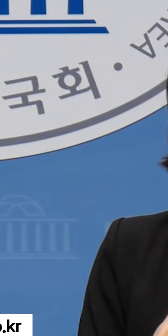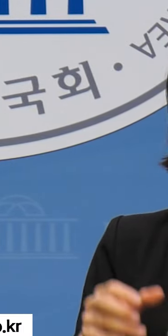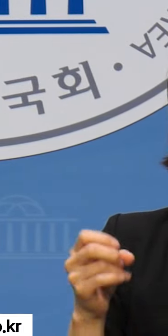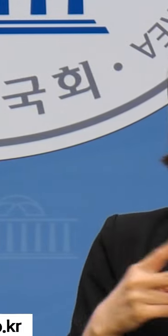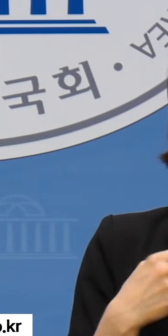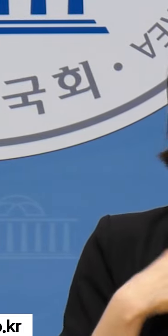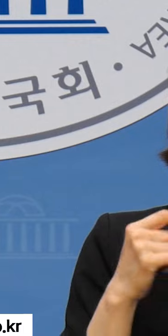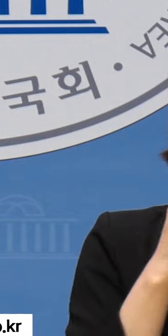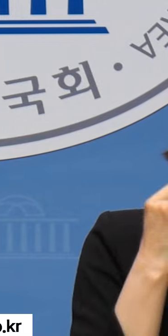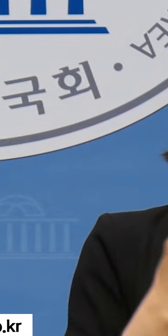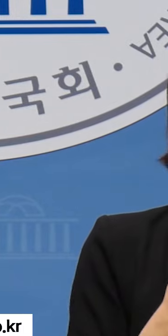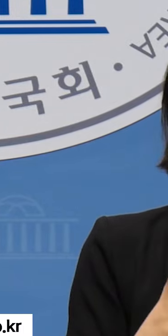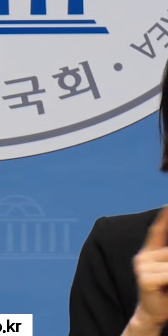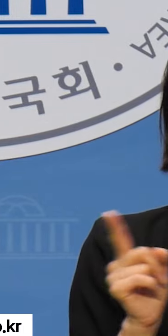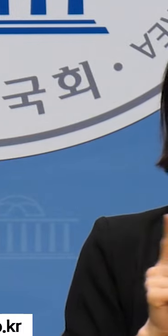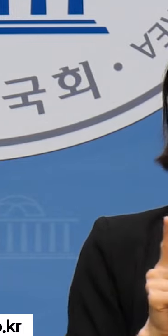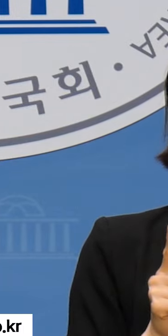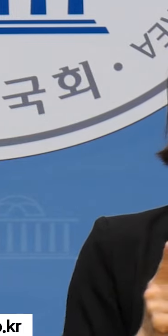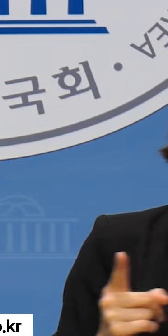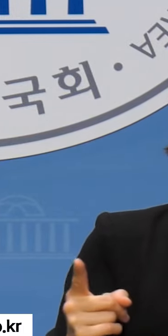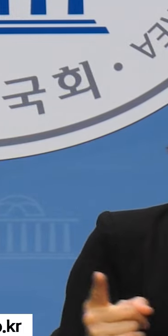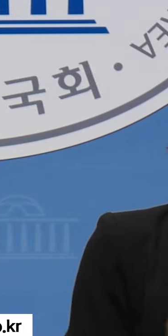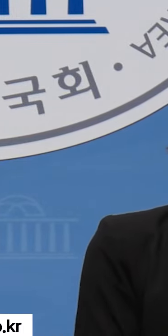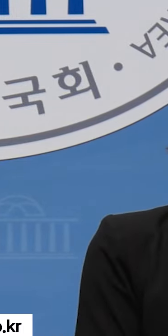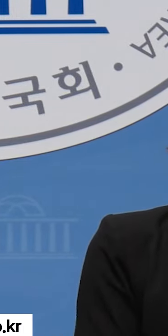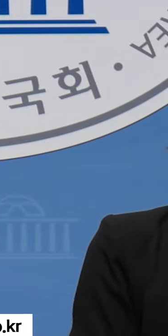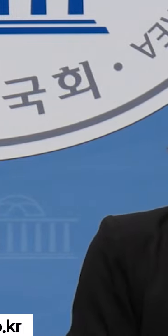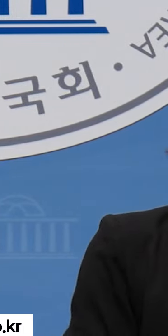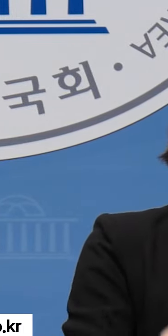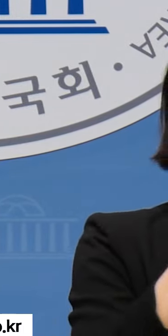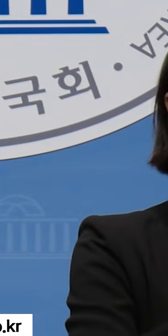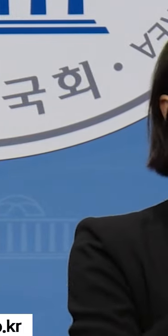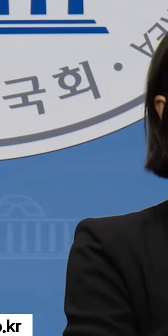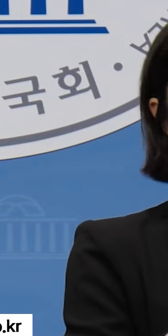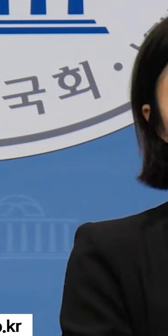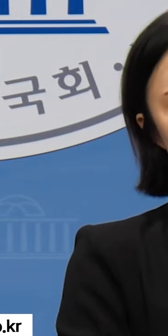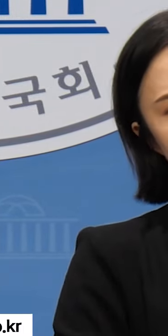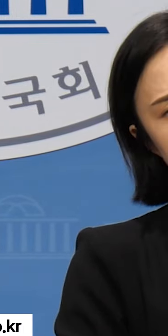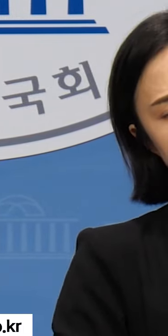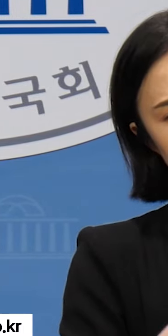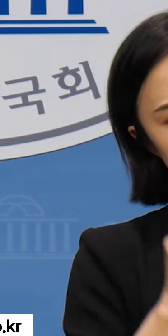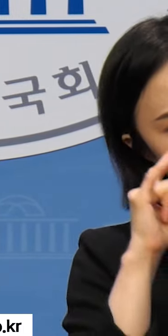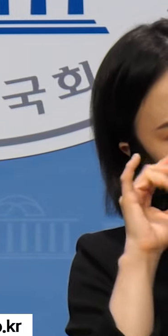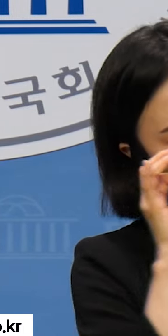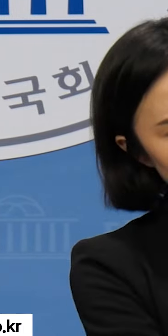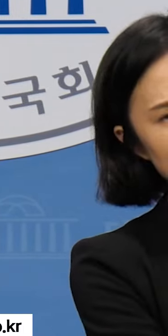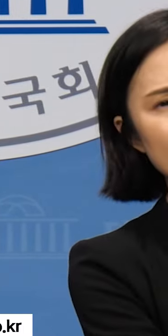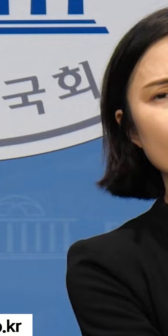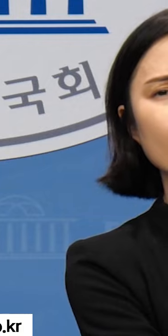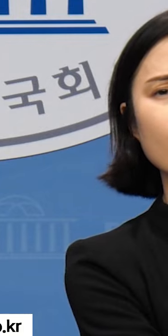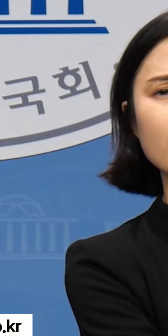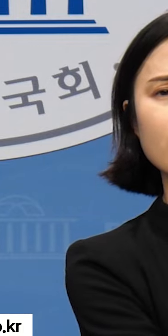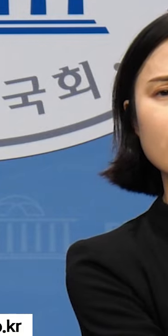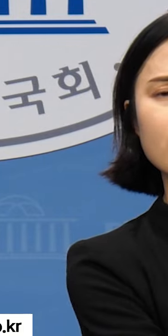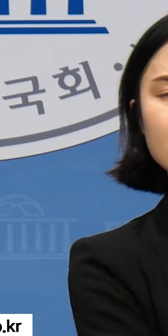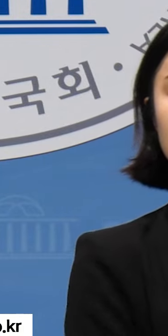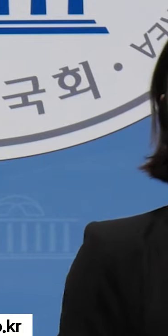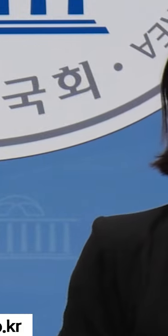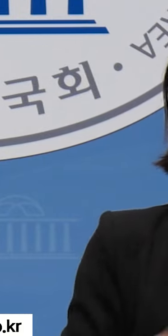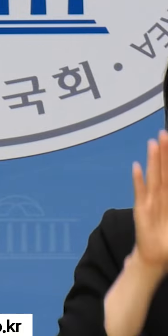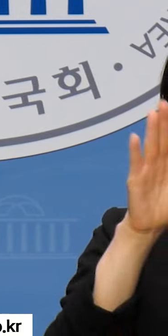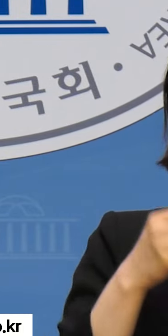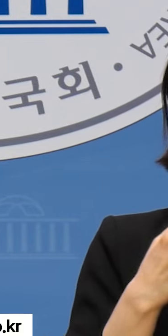의구심만 국민들에게 심어주었습니다. 향후 우리 국민의힘 위원들은 과방위 전체 회의를